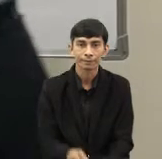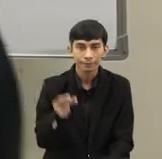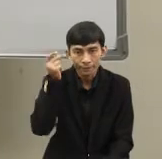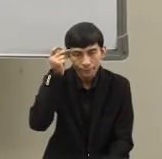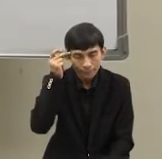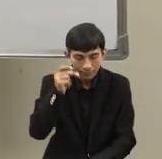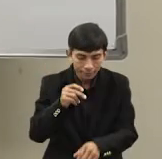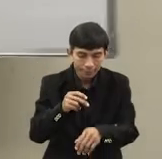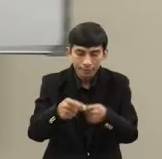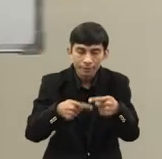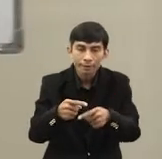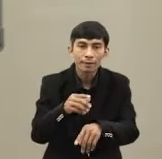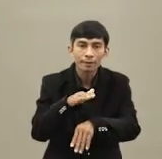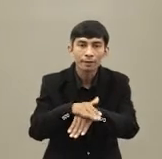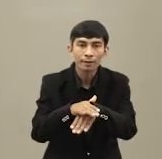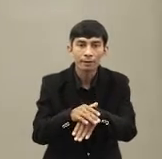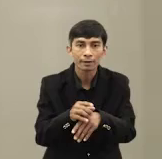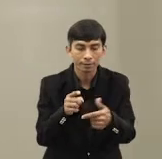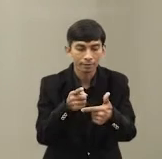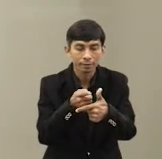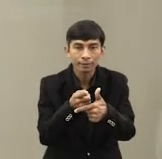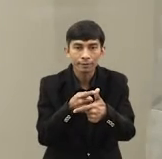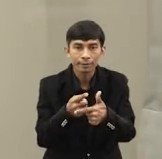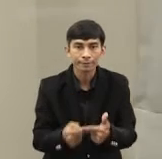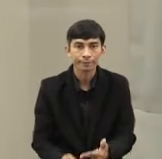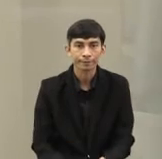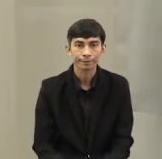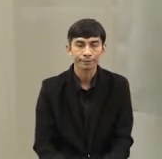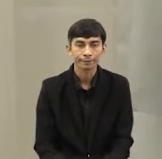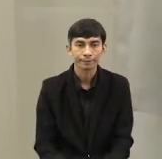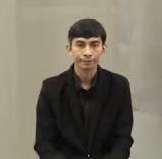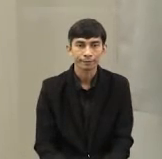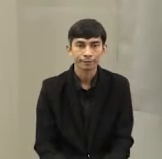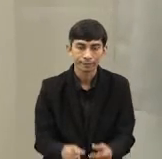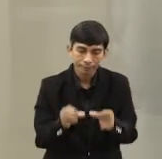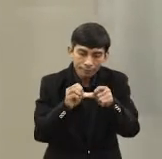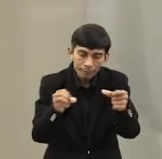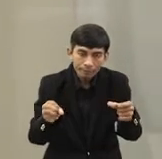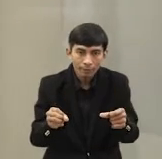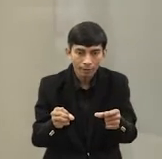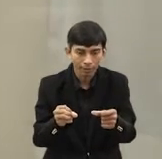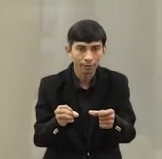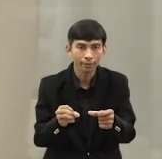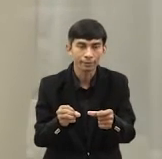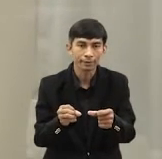tì mùi miễn ấy con cứ tì mùi cứ con thơ miễn là ba lệ